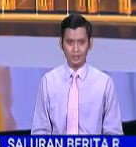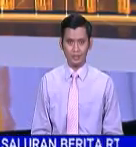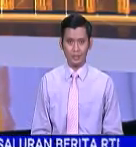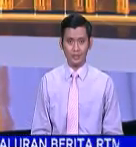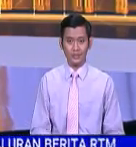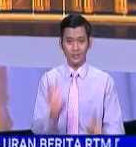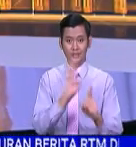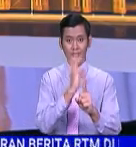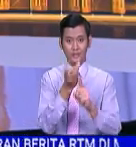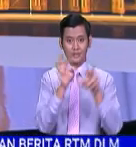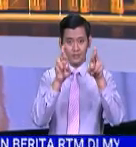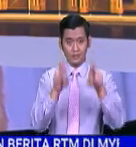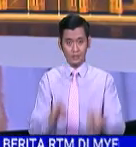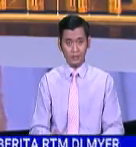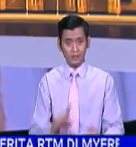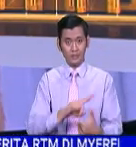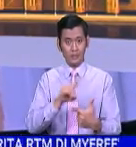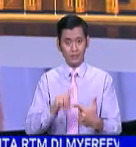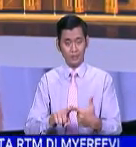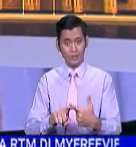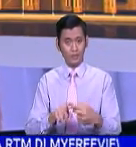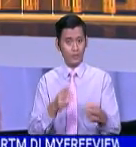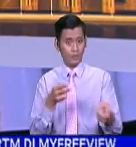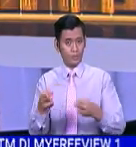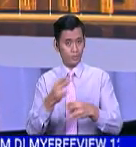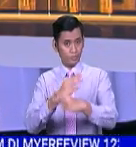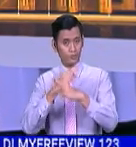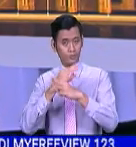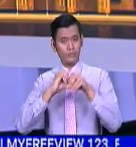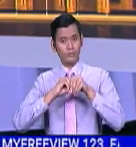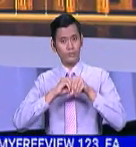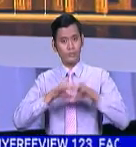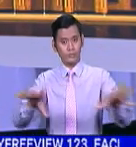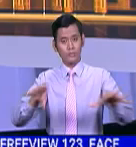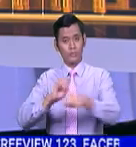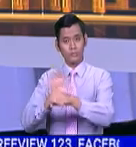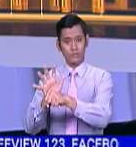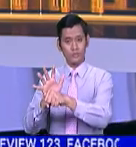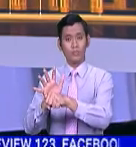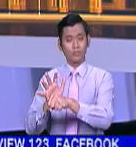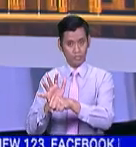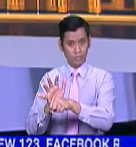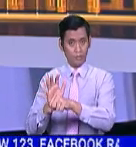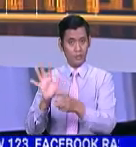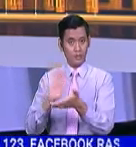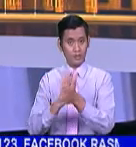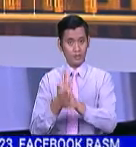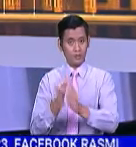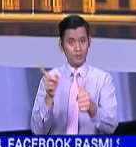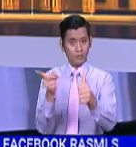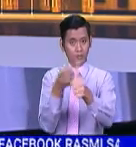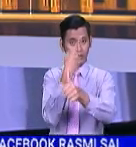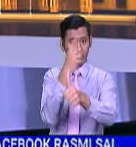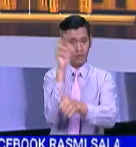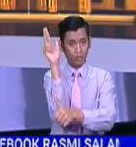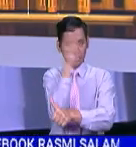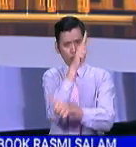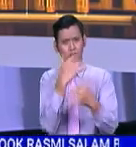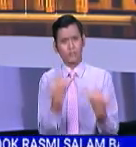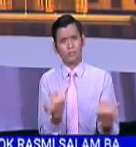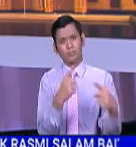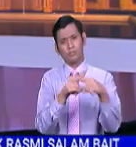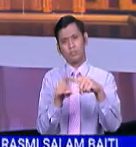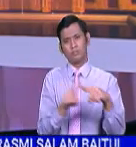Hai kebajikan Raya serta usaha memerangi Panic komplit 19 Jason jadi keutamaan kerajaan meskipun berhadapan